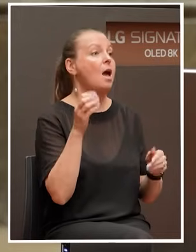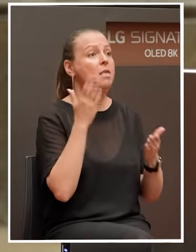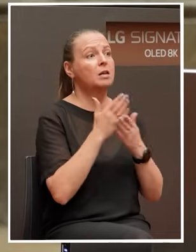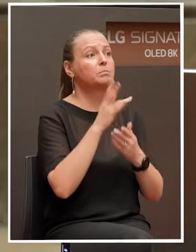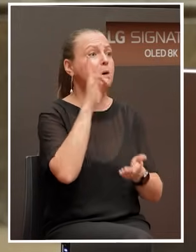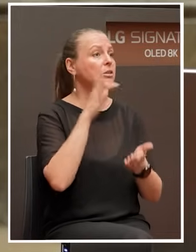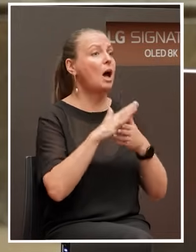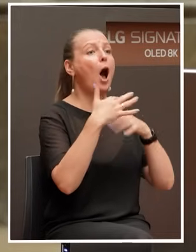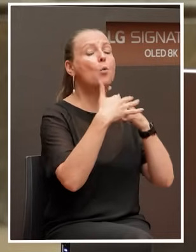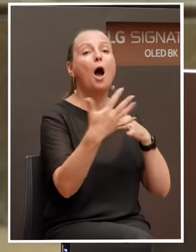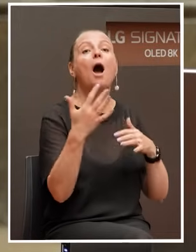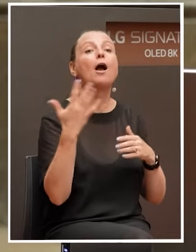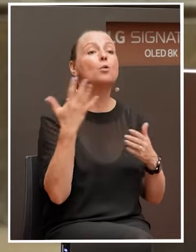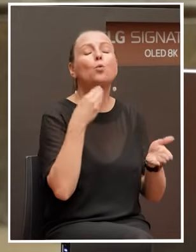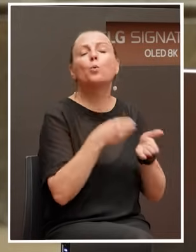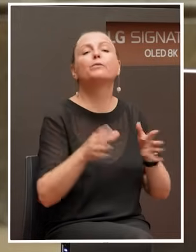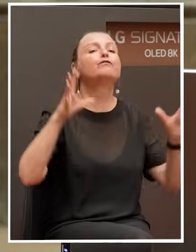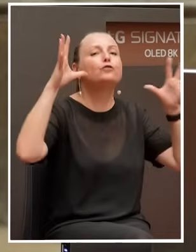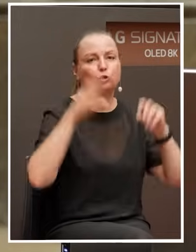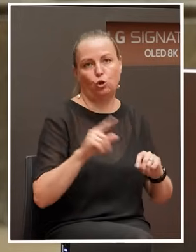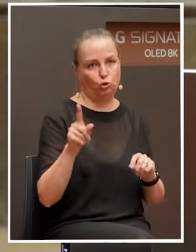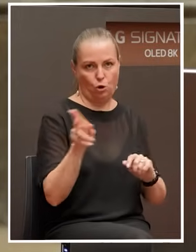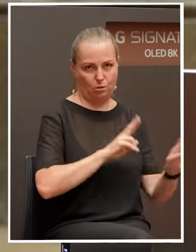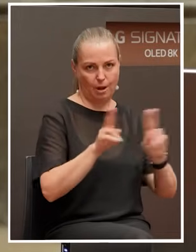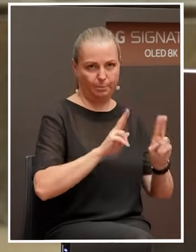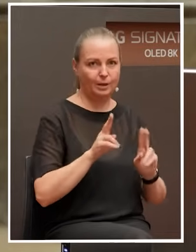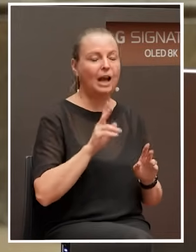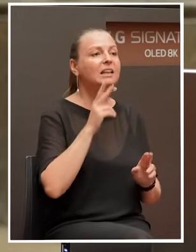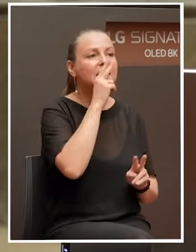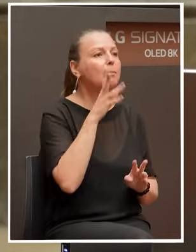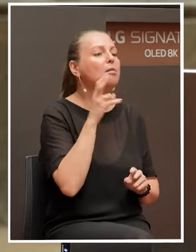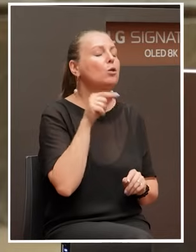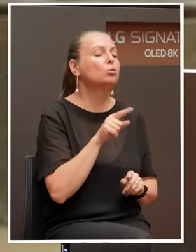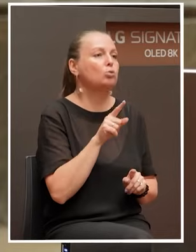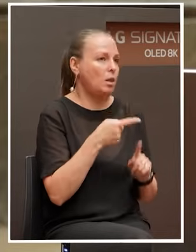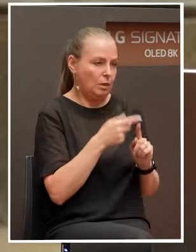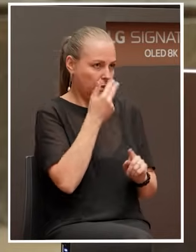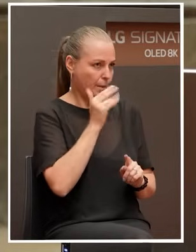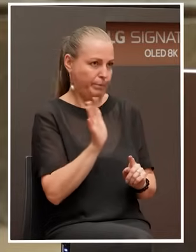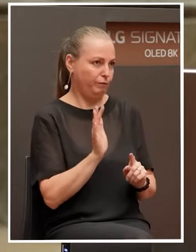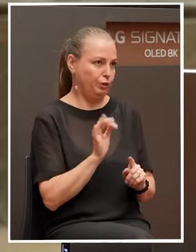аудитория, которая купит все, что он произведет. Каким бы непривычным это ни было.